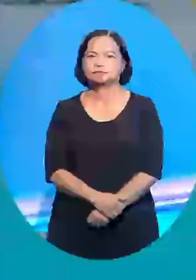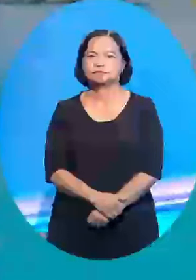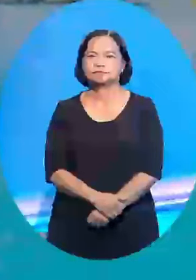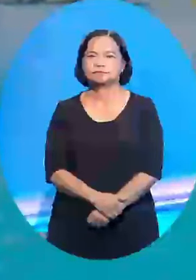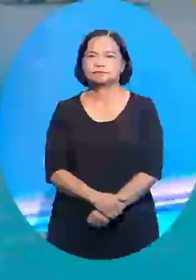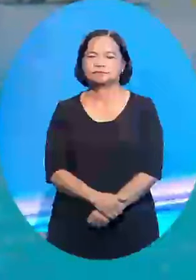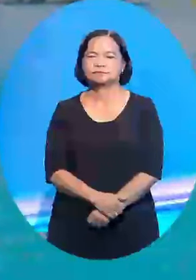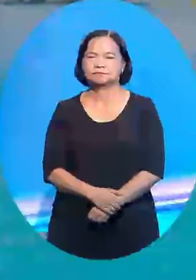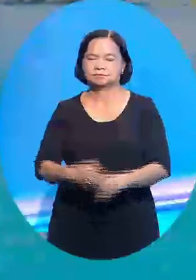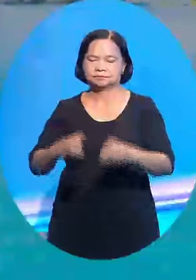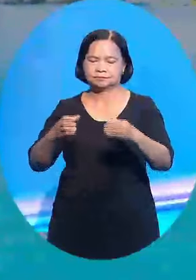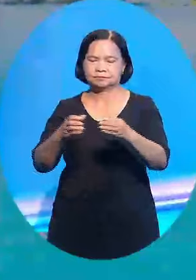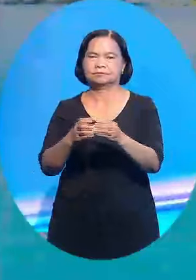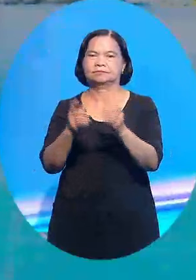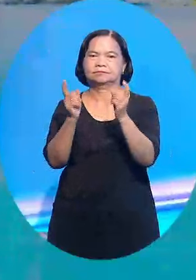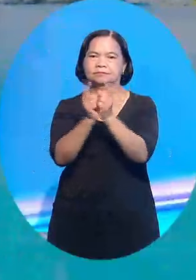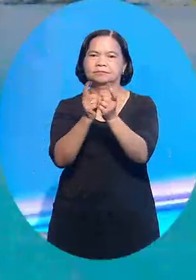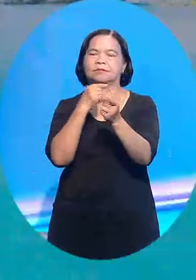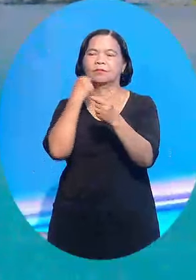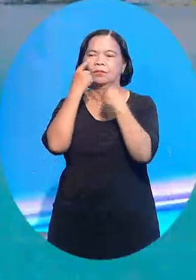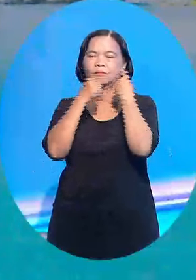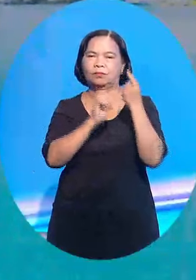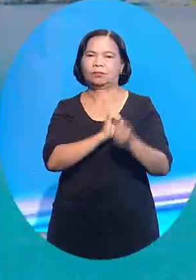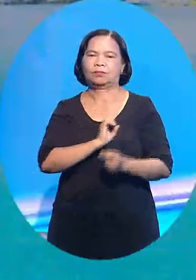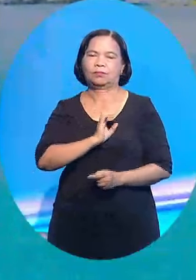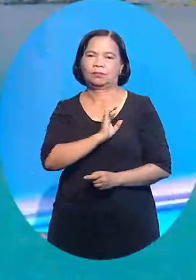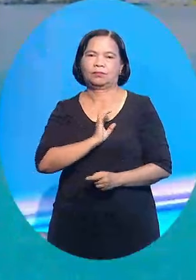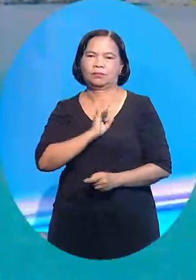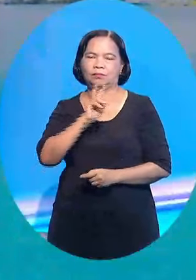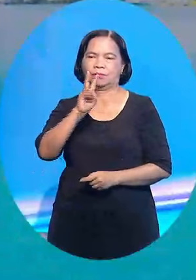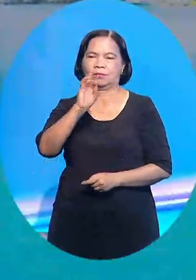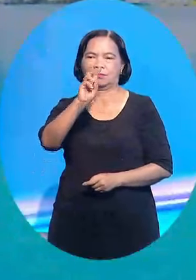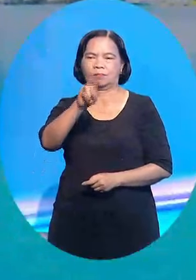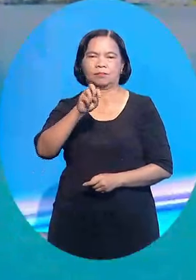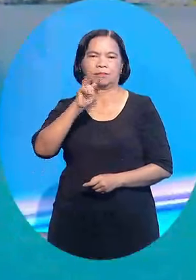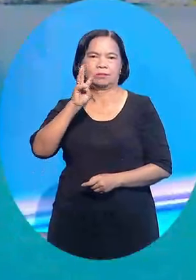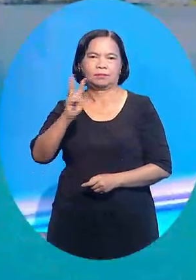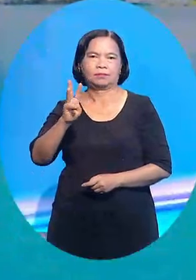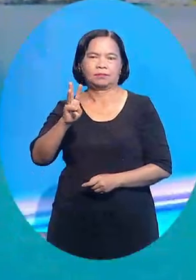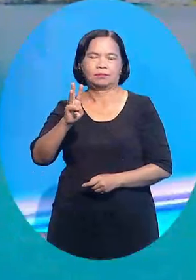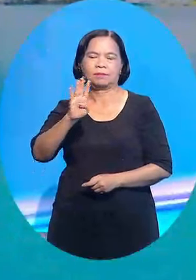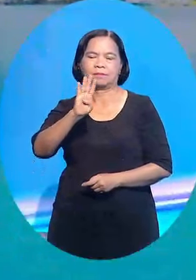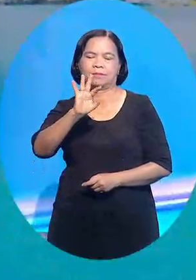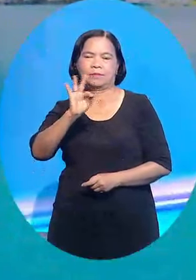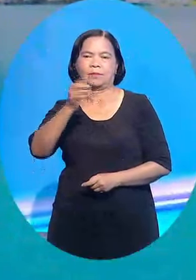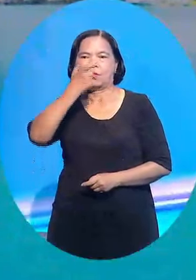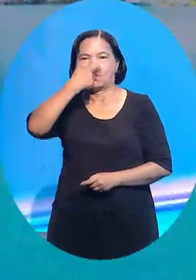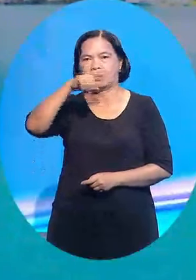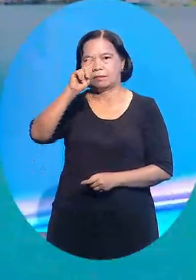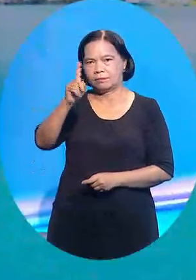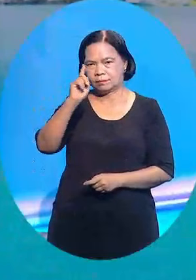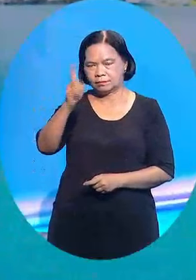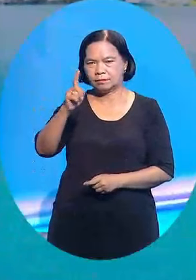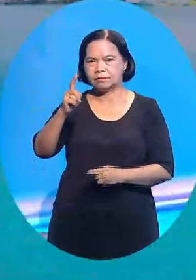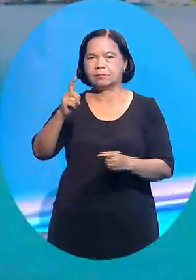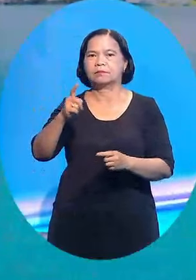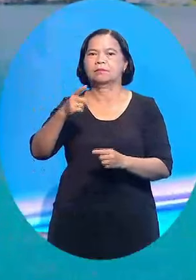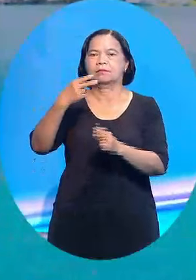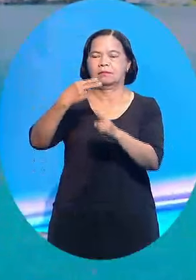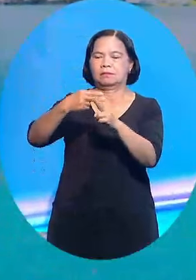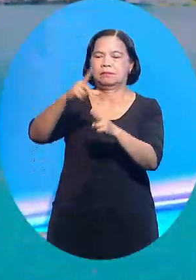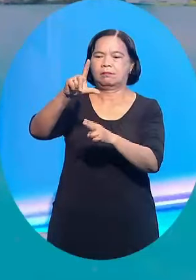Thưa quý vị, tại hội nghị tiếp xúc đối thoại với cán bộ đoàn chủ chốt năm 2023, Bí thư Quận ủy Quận 11 Thành phố Hồ Chí Minh Trương Quốc Lâm